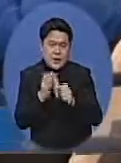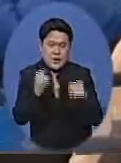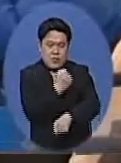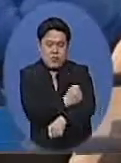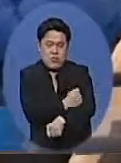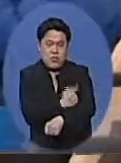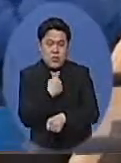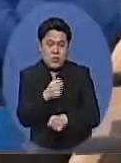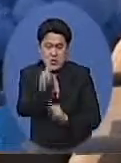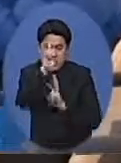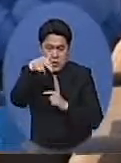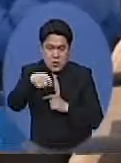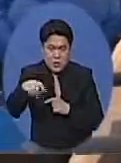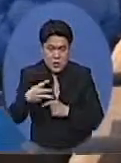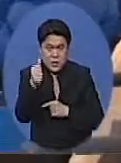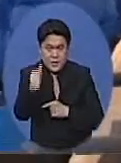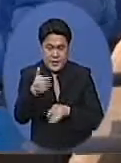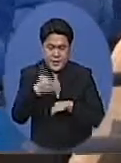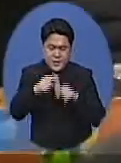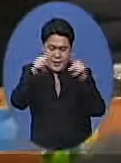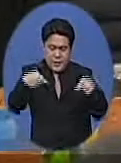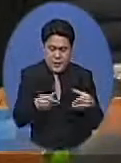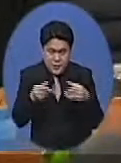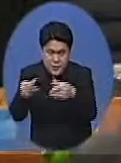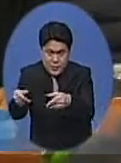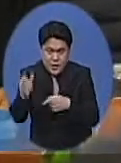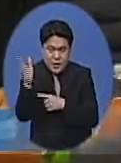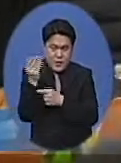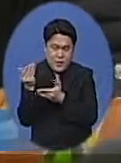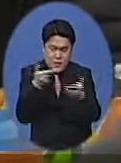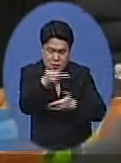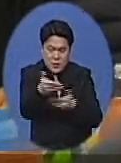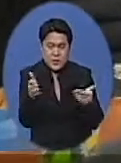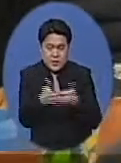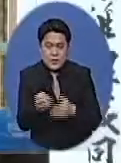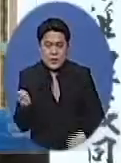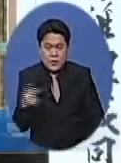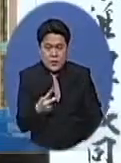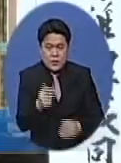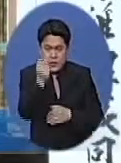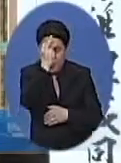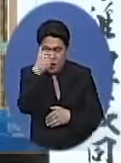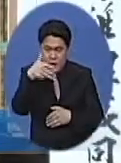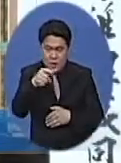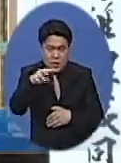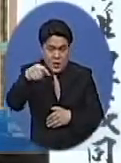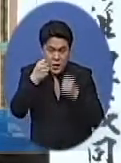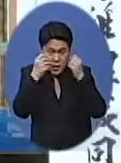수고한 이주일 이임 회장에게 감사패 전달과 협회기 이양식이 이루어졌으며 최정식 취임